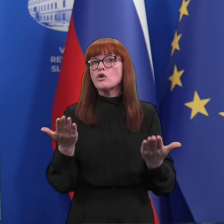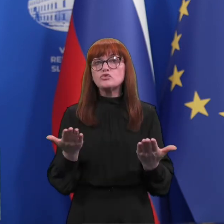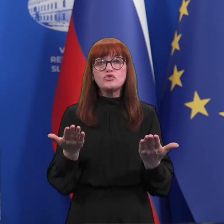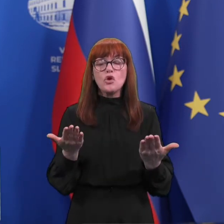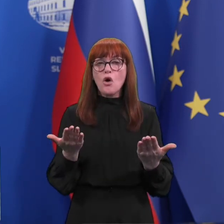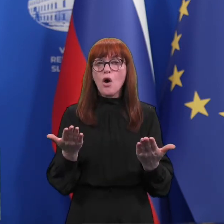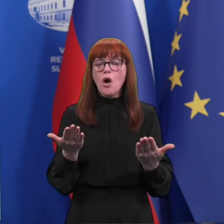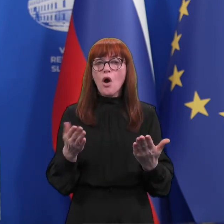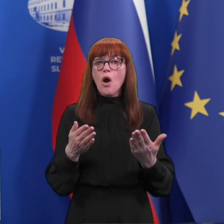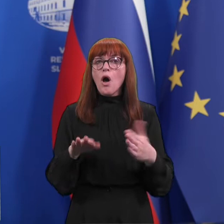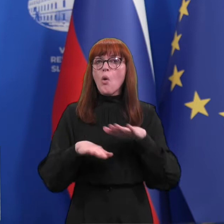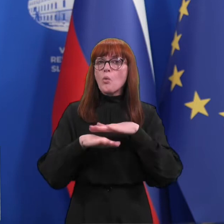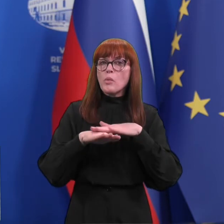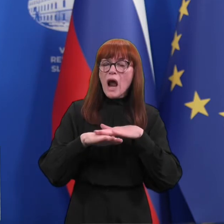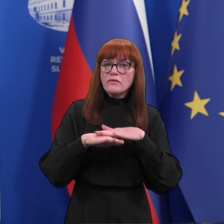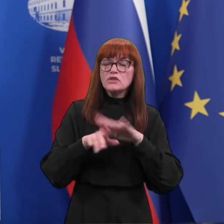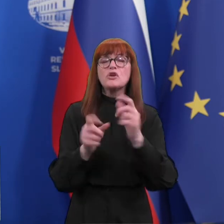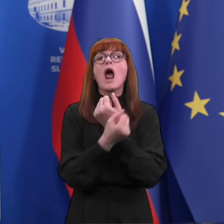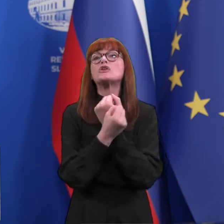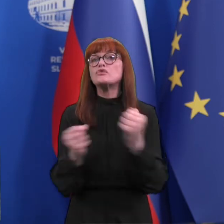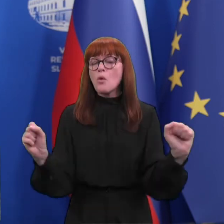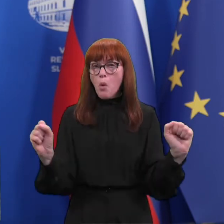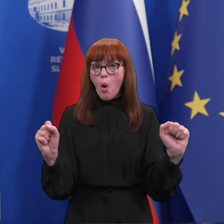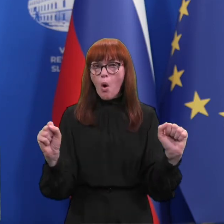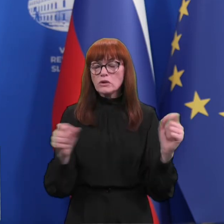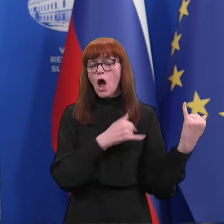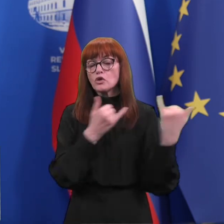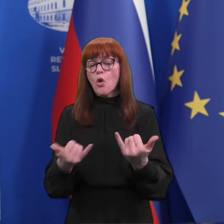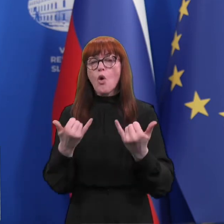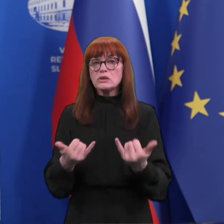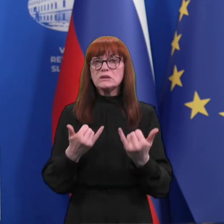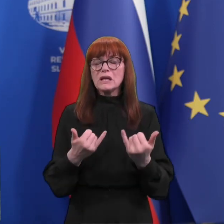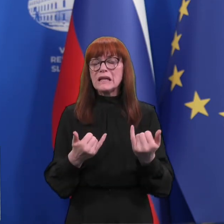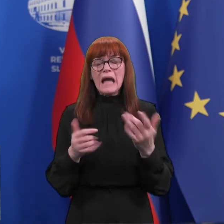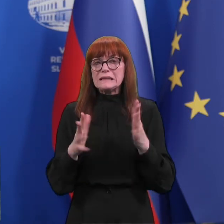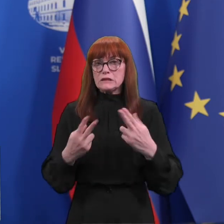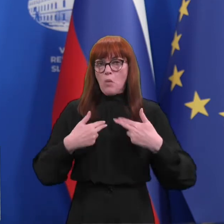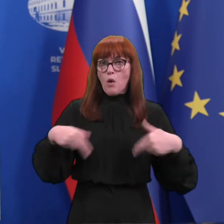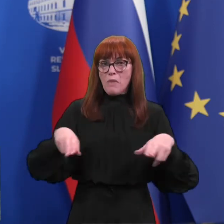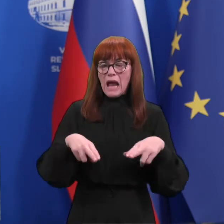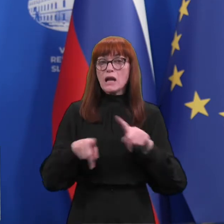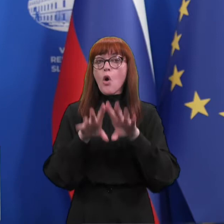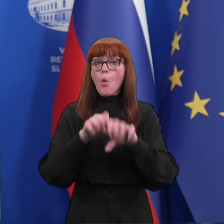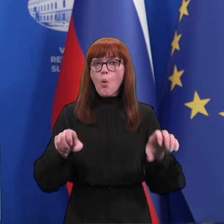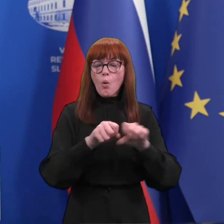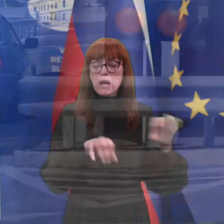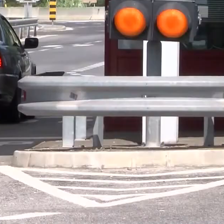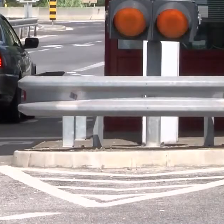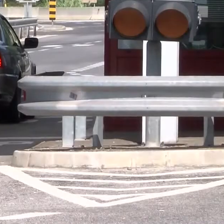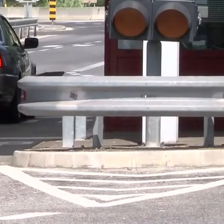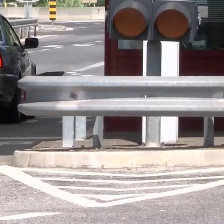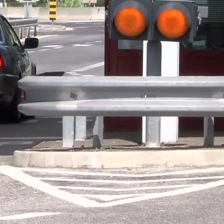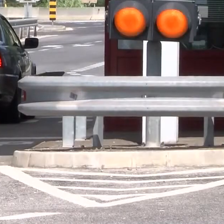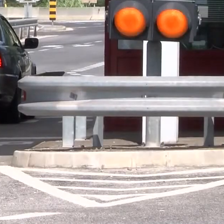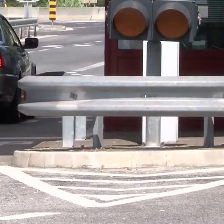kakšno upravičenje ali pa kakšno svobodo, ki nam je bila doslej nekako pridržana. Tudi ukrepi, ki vodijo čez mejo.